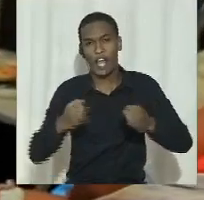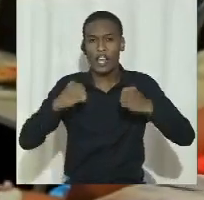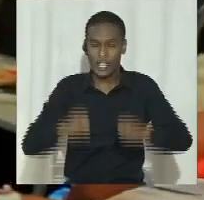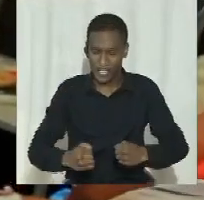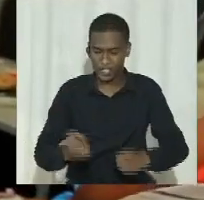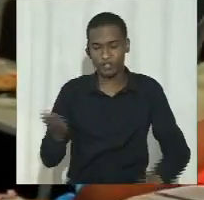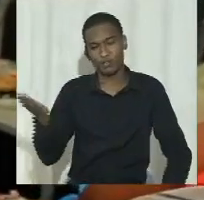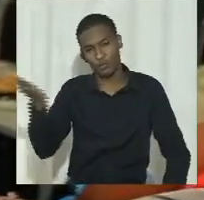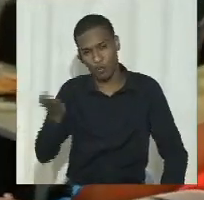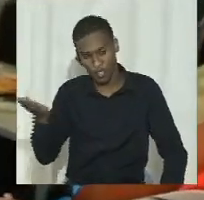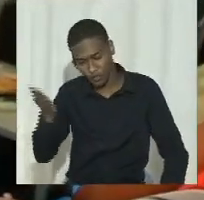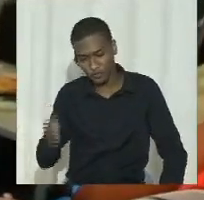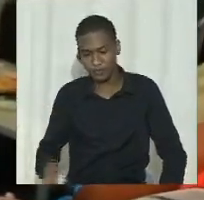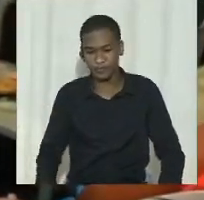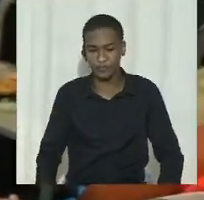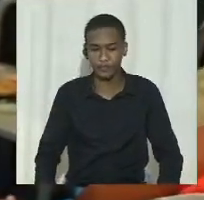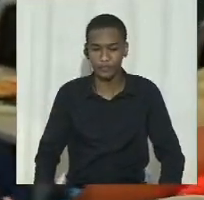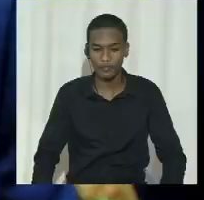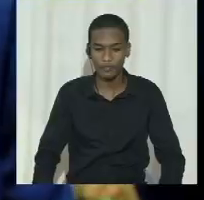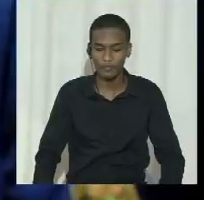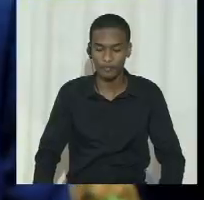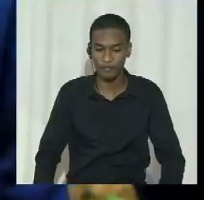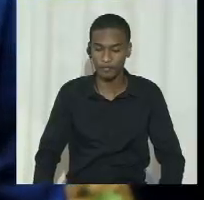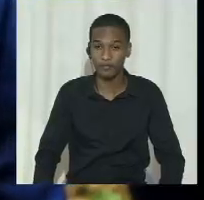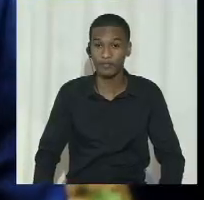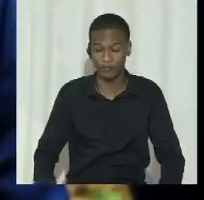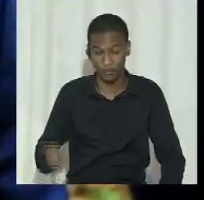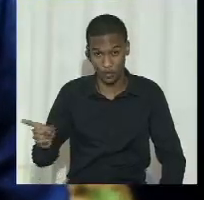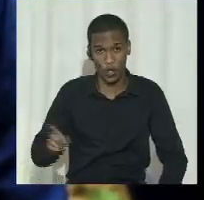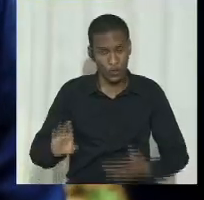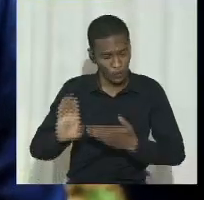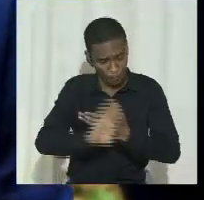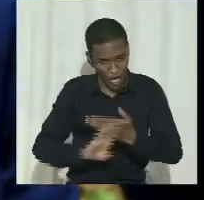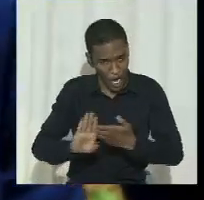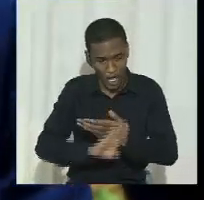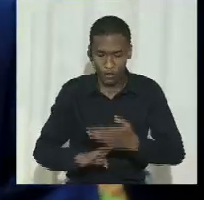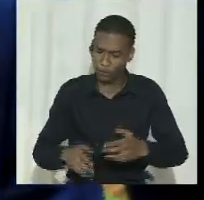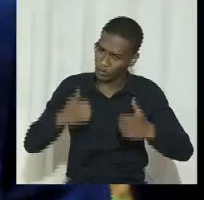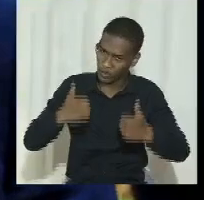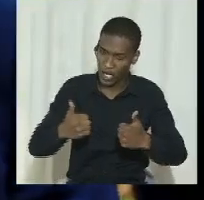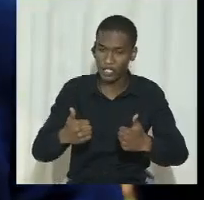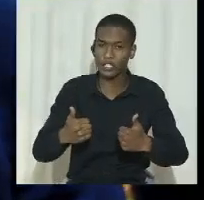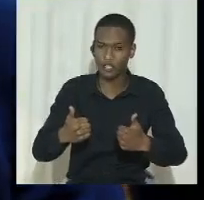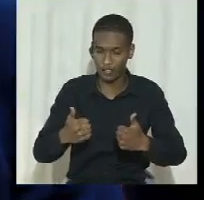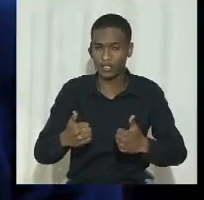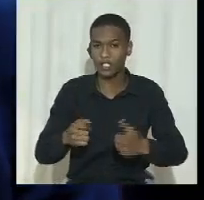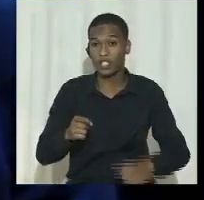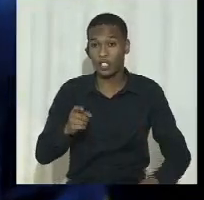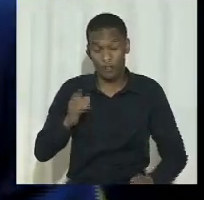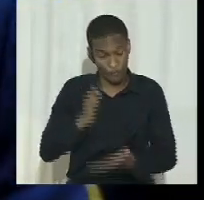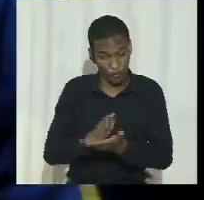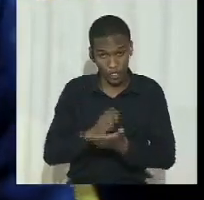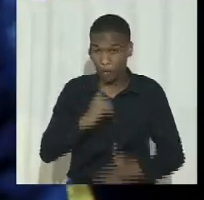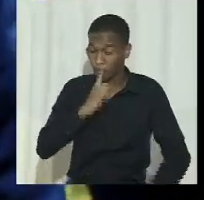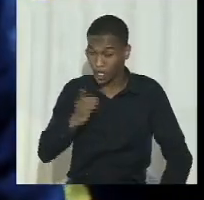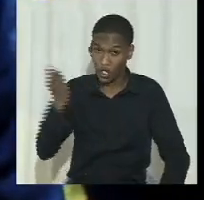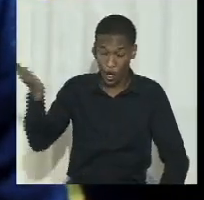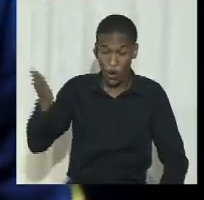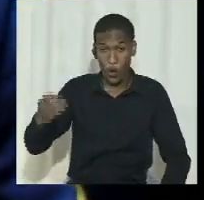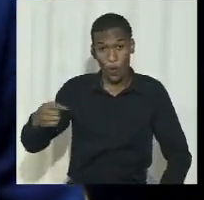ary ny fepetra moa dia tena tokony hanafisina satria araka ny voalazan'ny mpitsabo zao